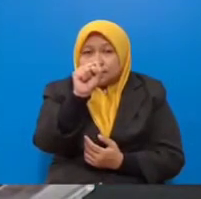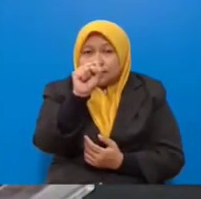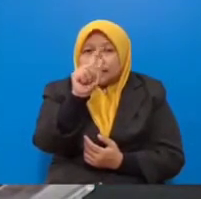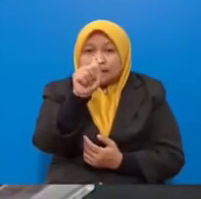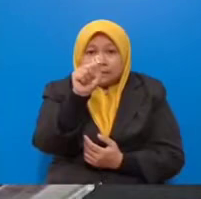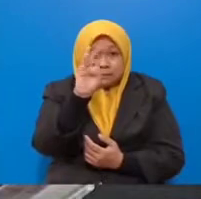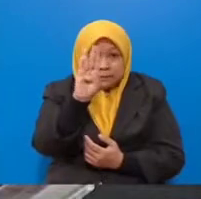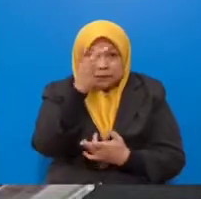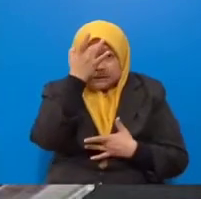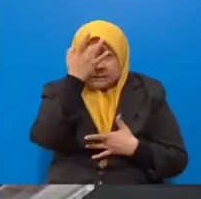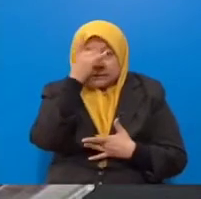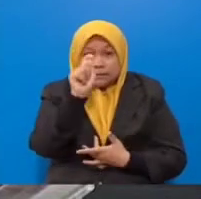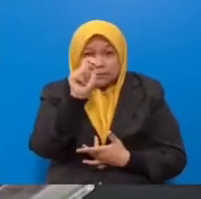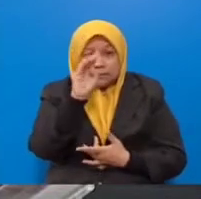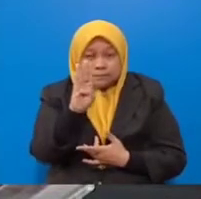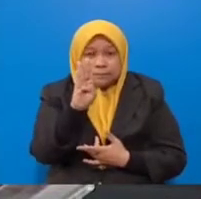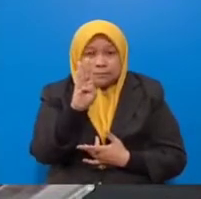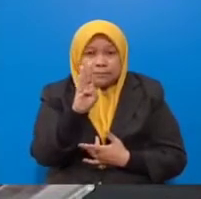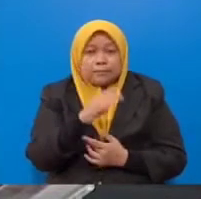Hai Chibi